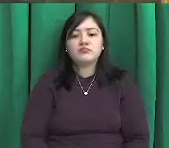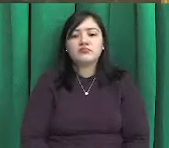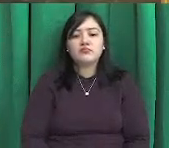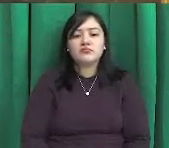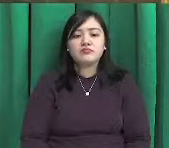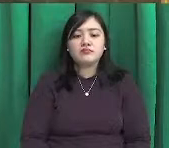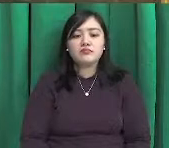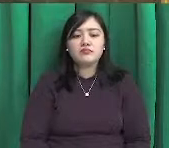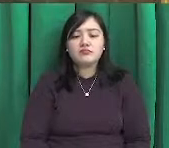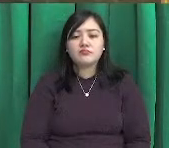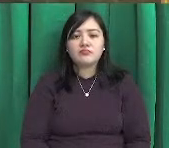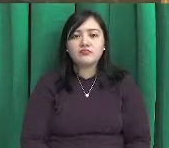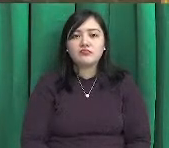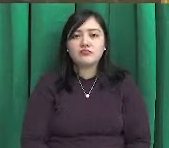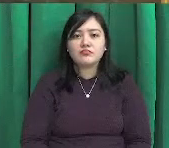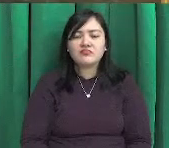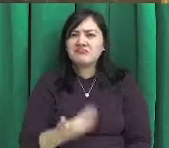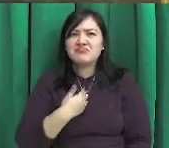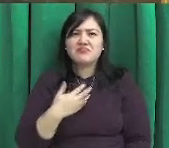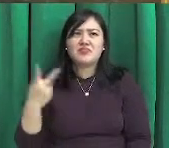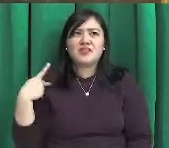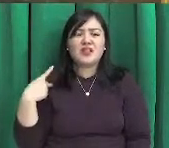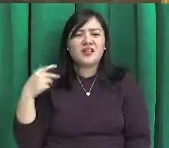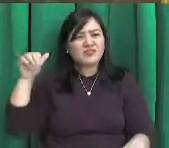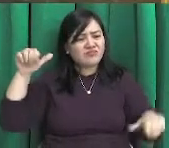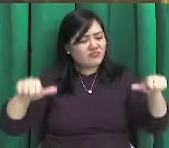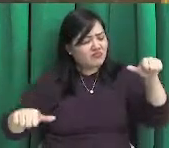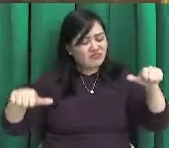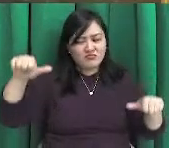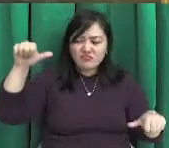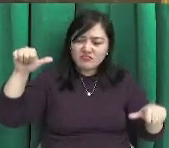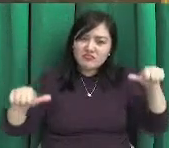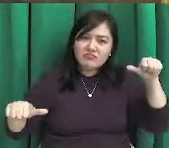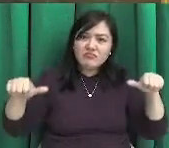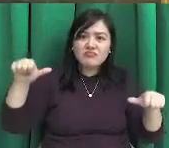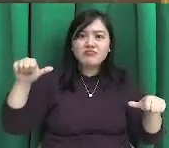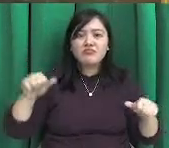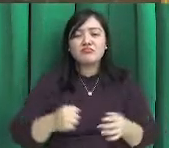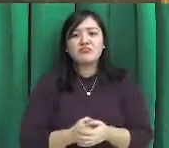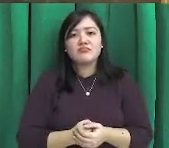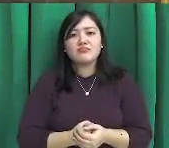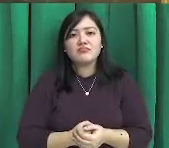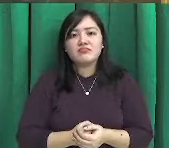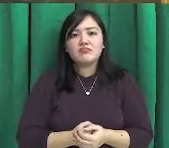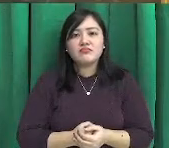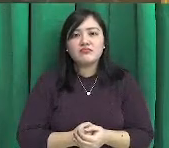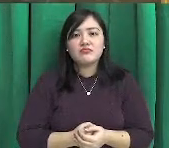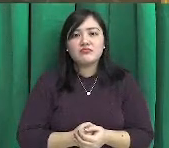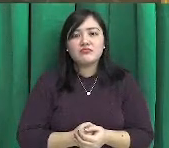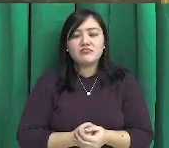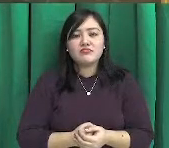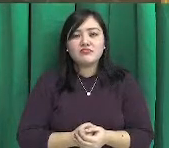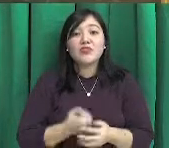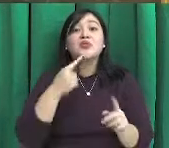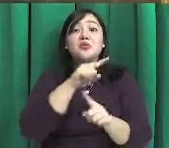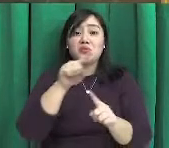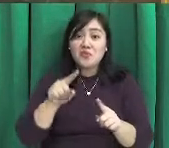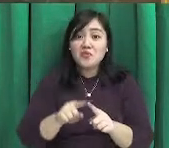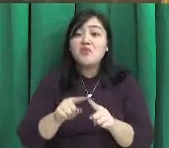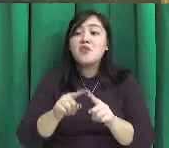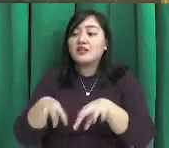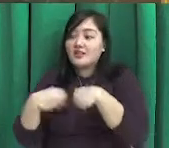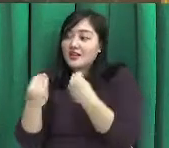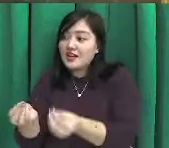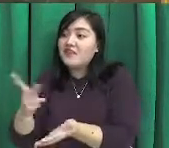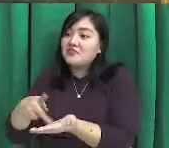po, nung binigay niya na, ayoko po talagang sumama, pero sabi niya, as a family, let's go. Lahat po kami, pati mga